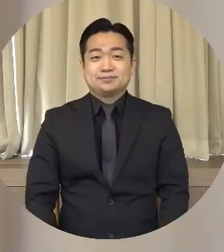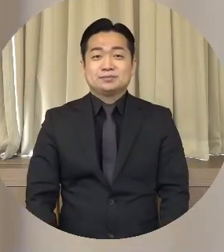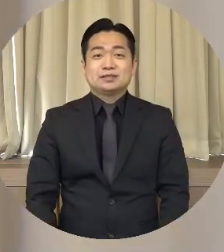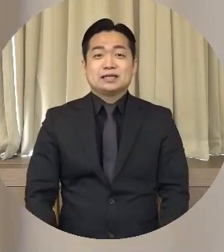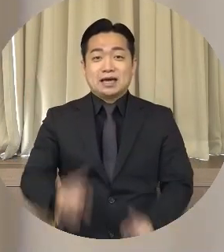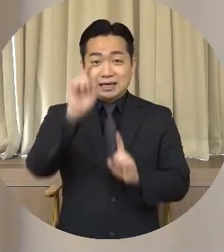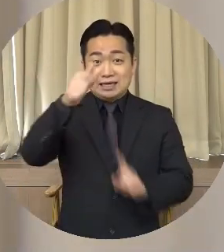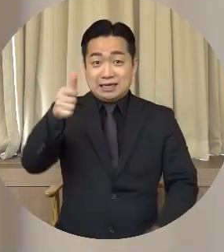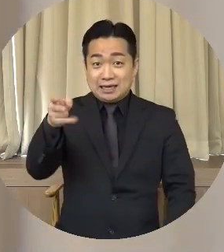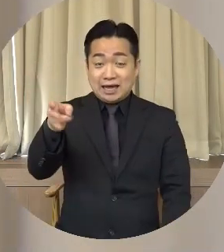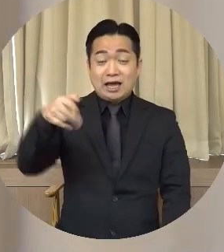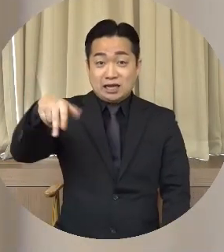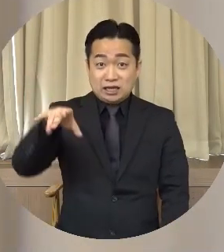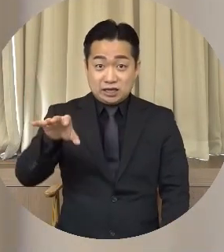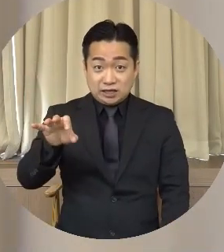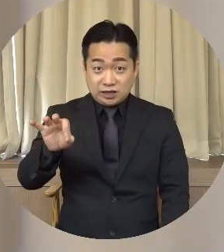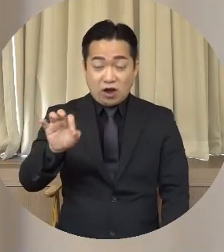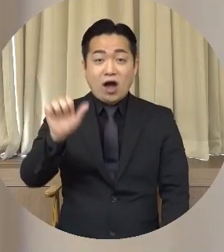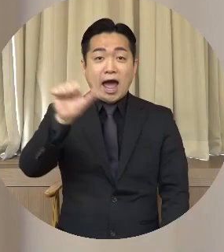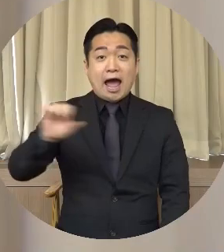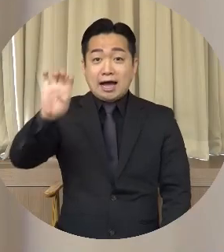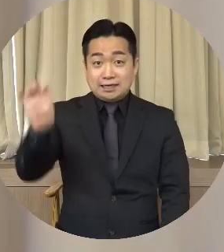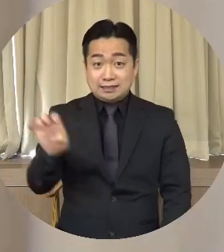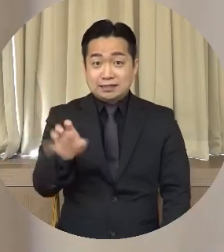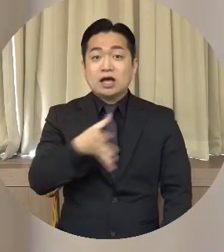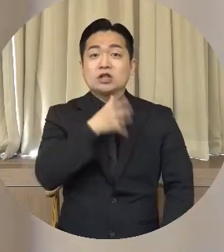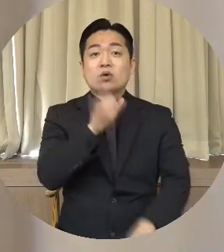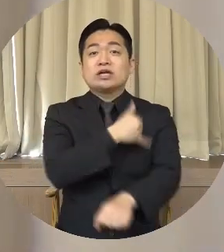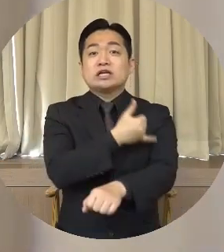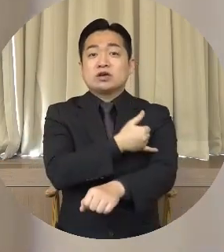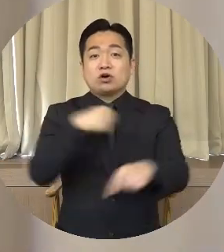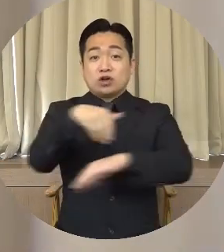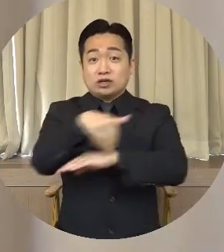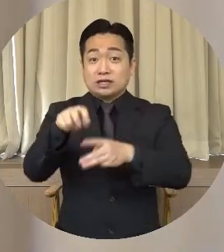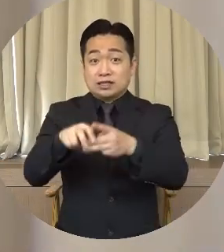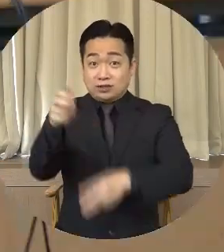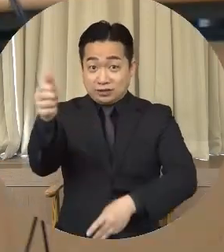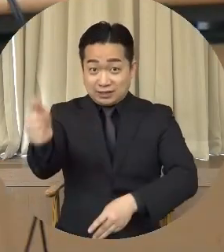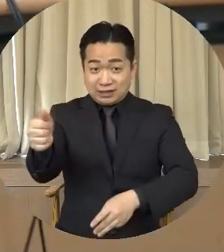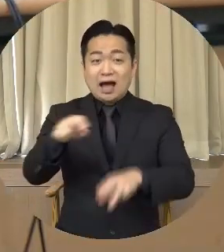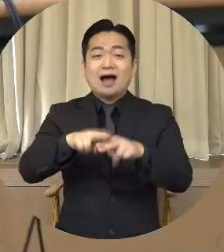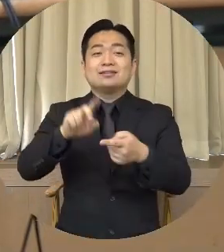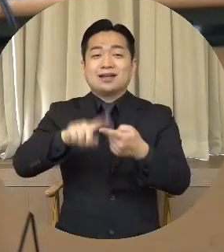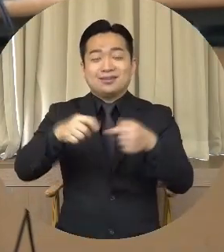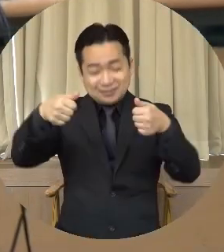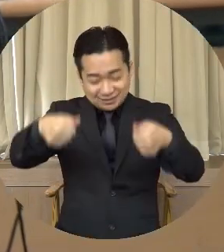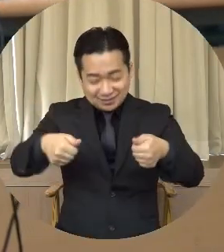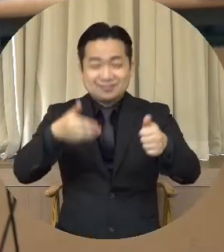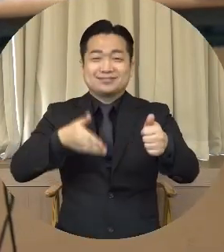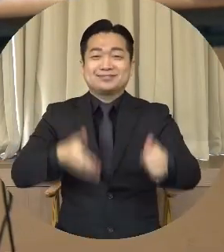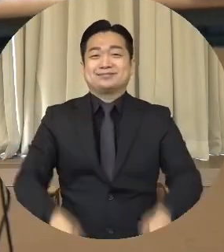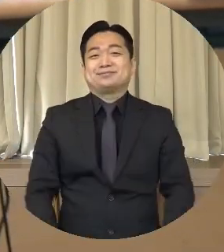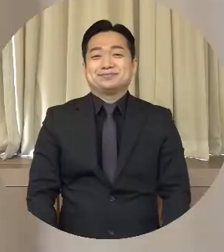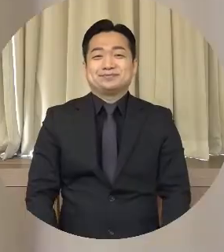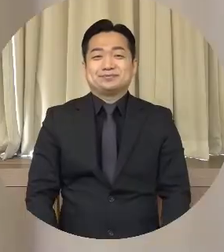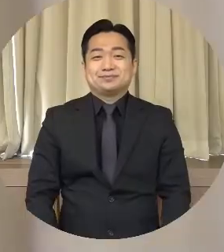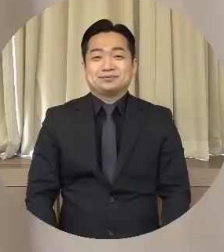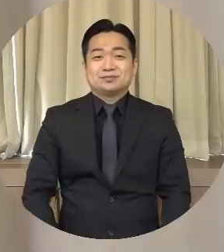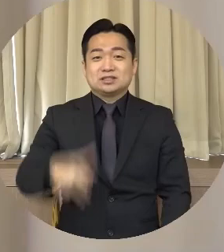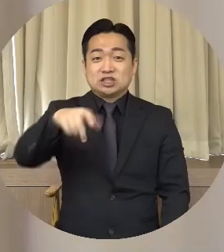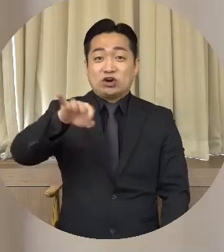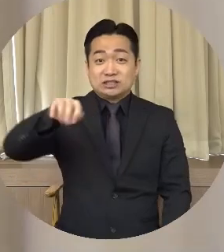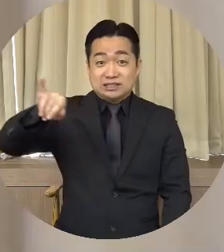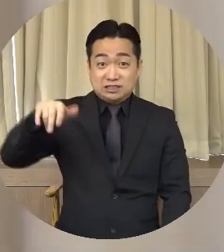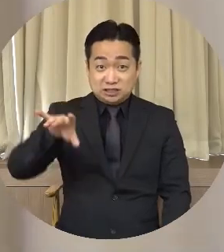이혜경 아셈 노인인권정책센터 이사장님, 예, 잠깐 호명되시면 잠깐 자리에서 앉았다가 일어나 주시기 바랍니다.